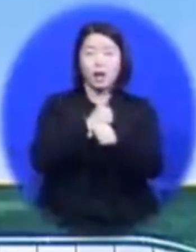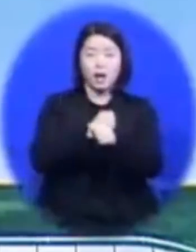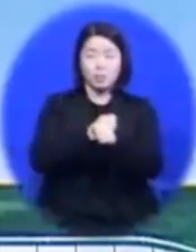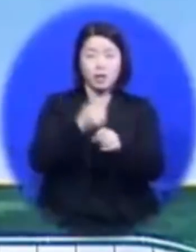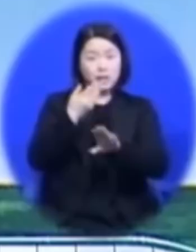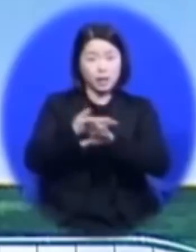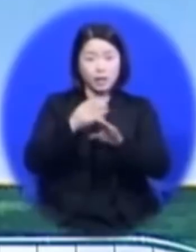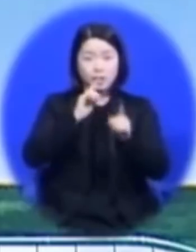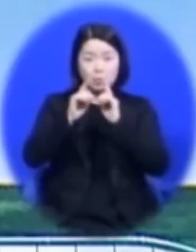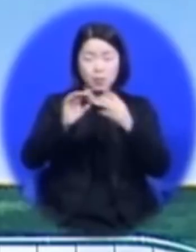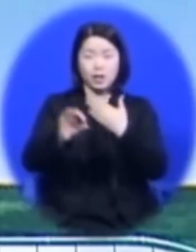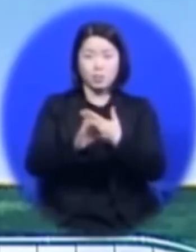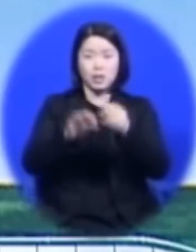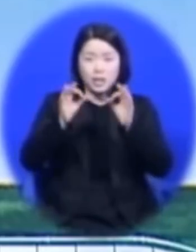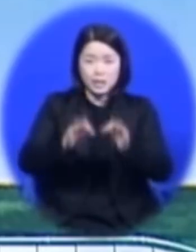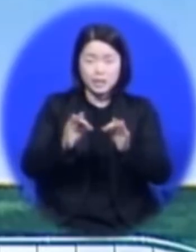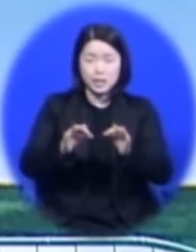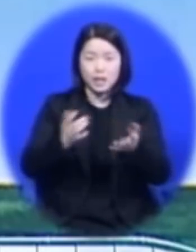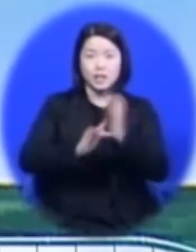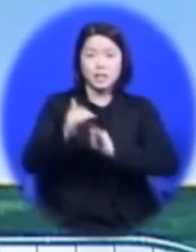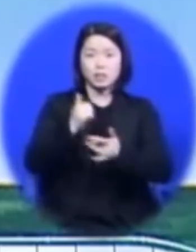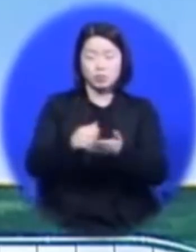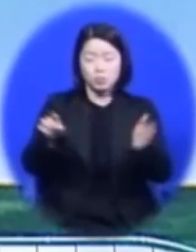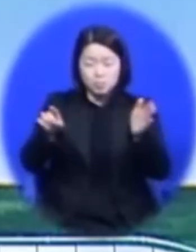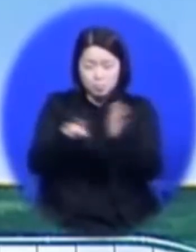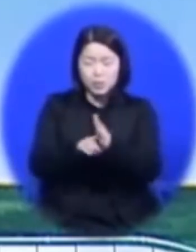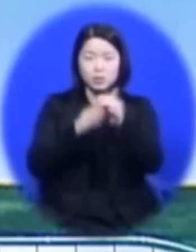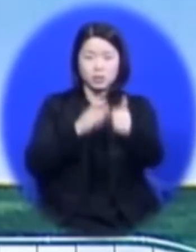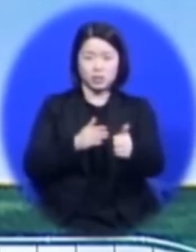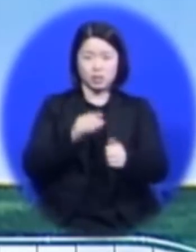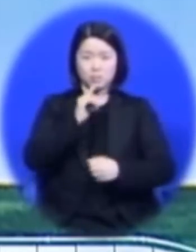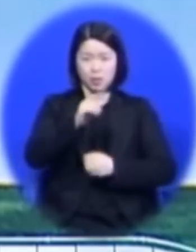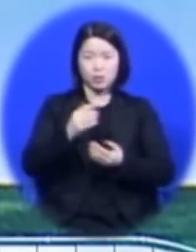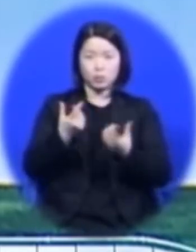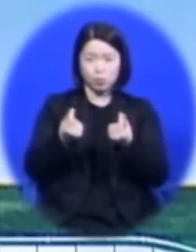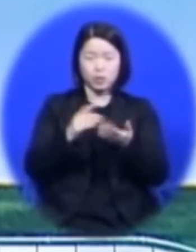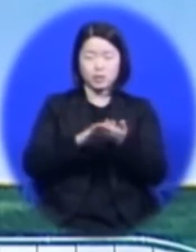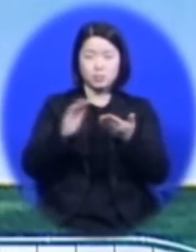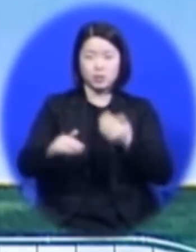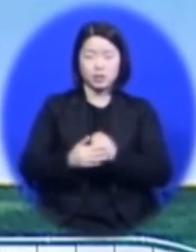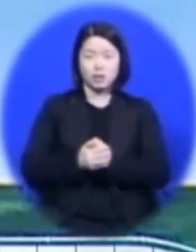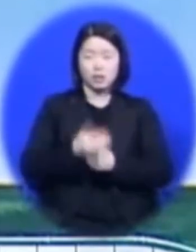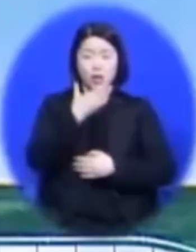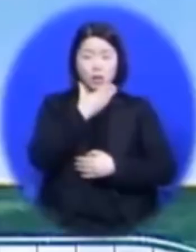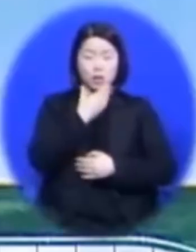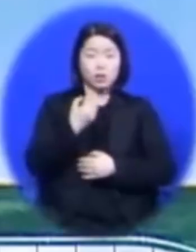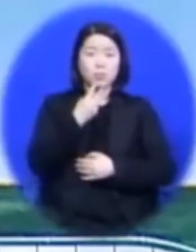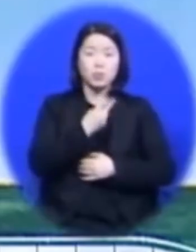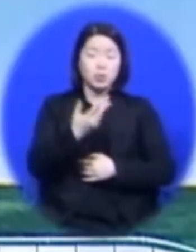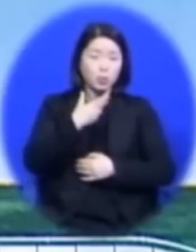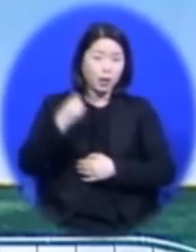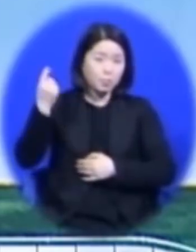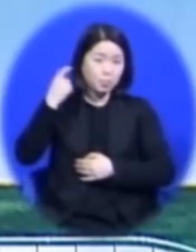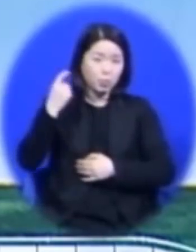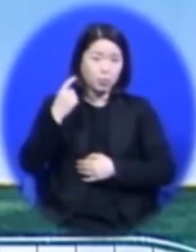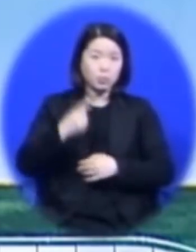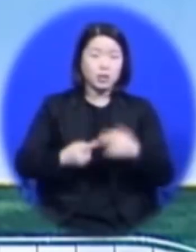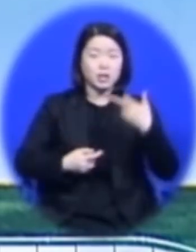이제 예수님은 미드 시라는 겁니다 요한복음 17장 3절에